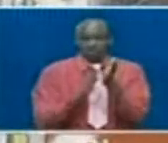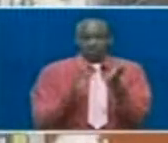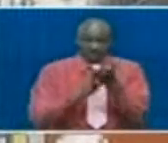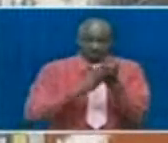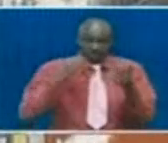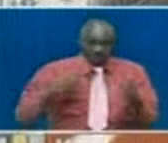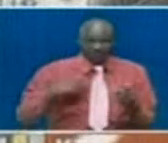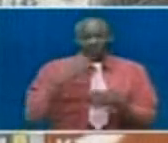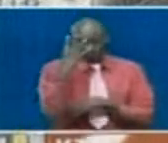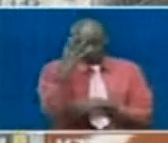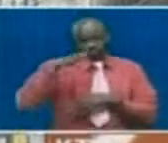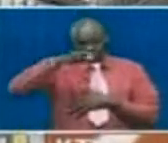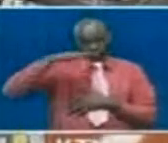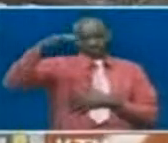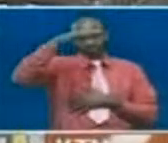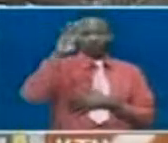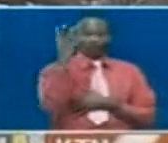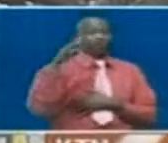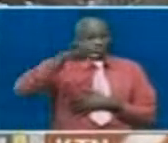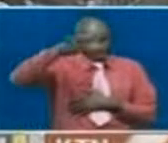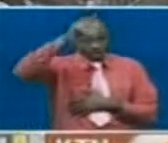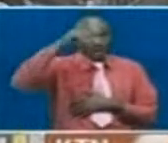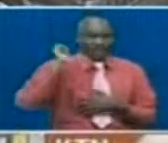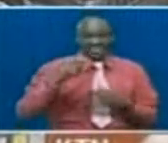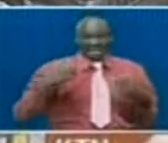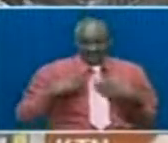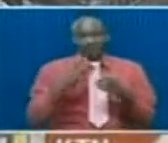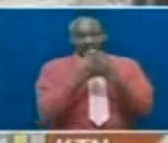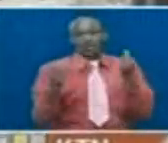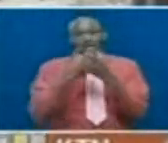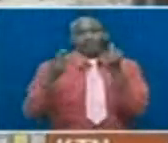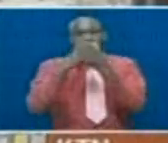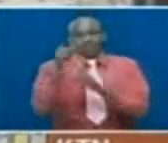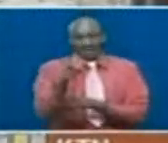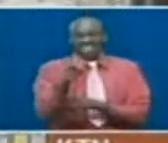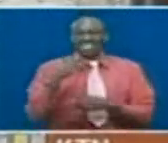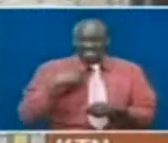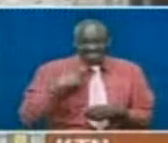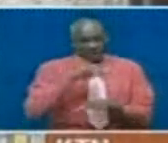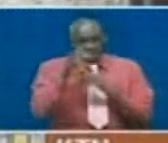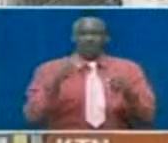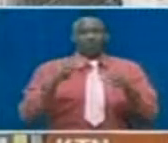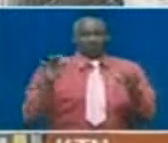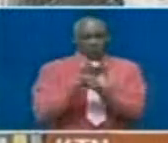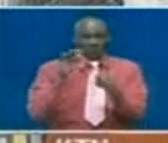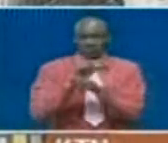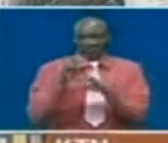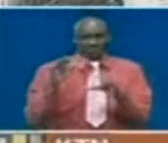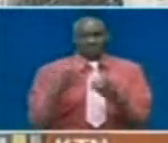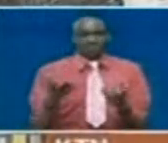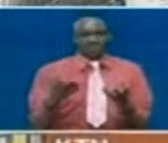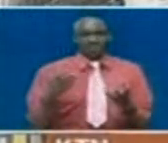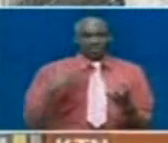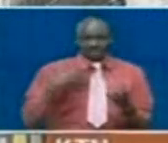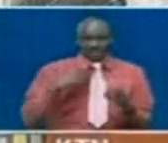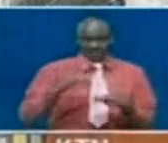4 kuendelea juu ndio unakuwa na hii double panel. Hii haiwekwi ikiwa yote mzima. The